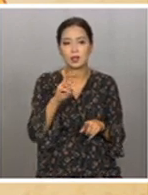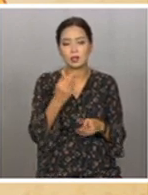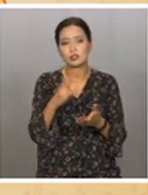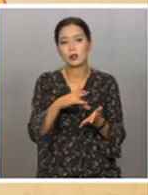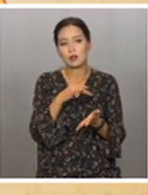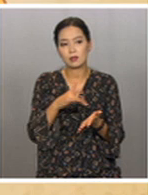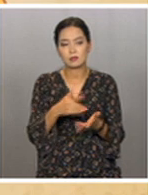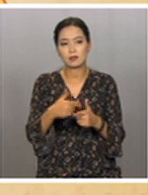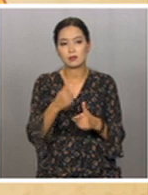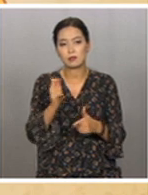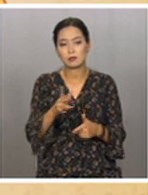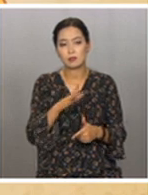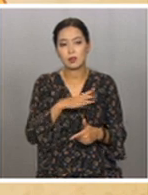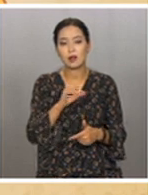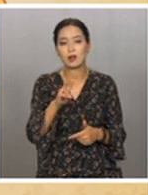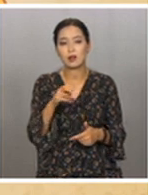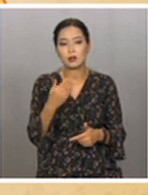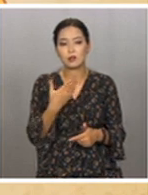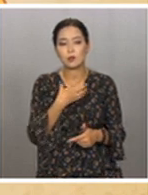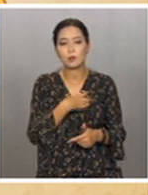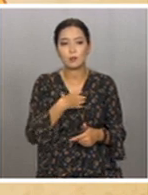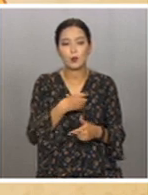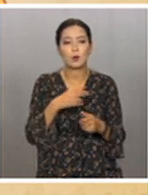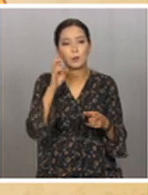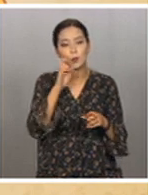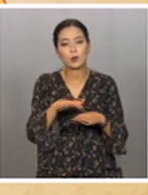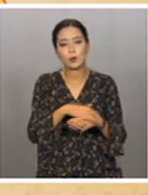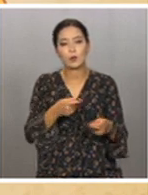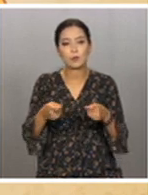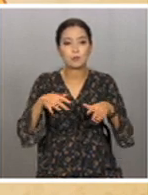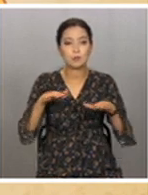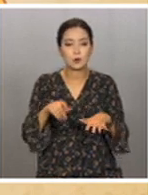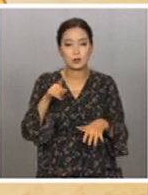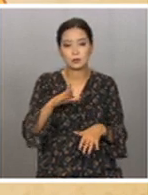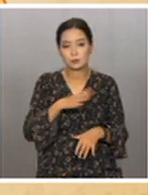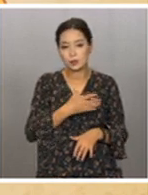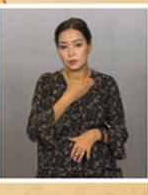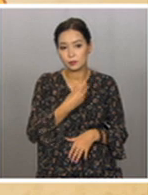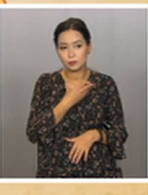аталды. Алашорданың мемлекеттік органдары сол жерде орналасты.